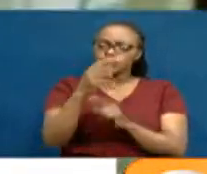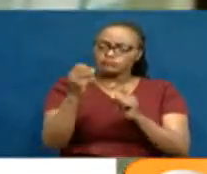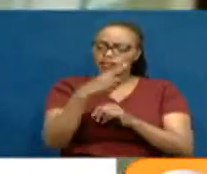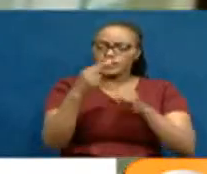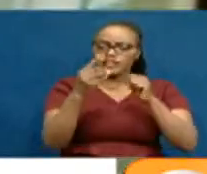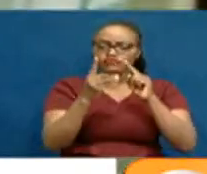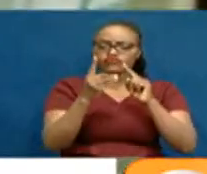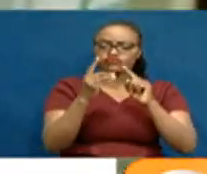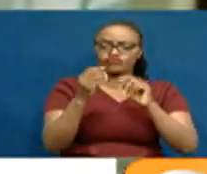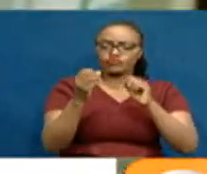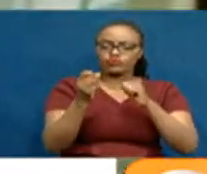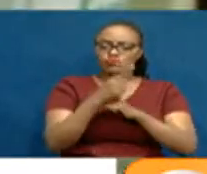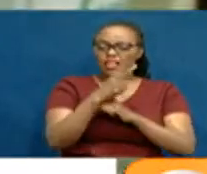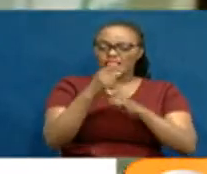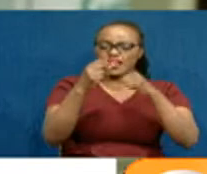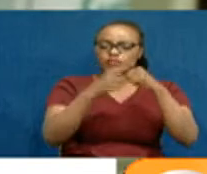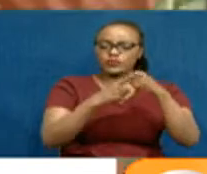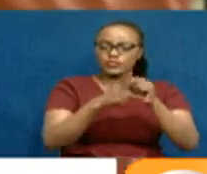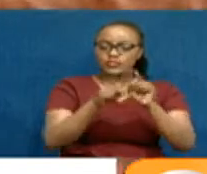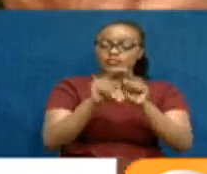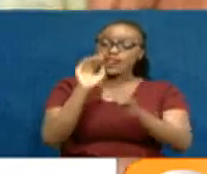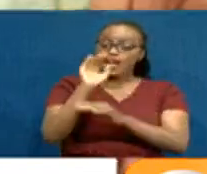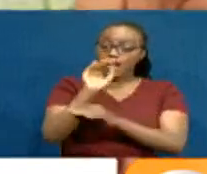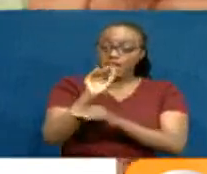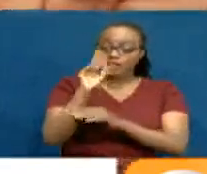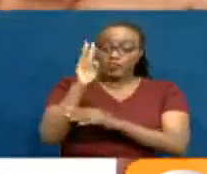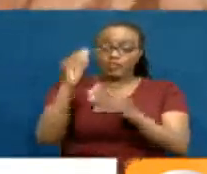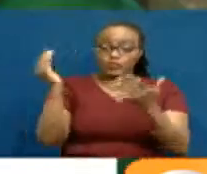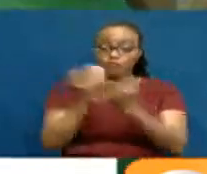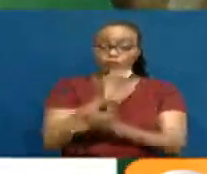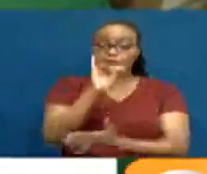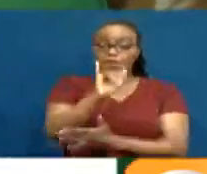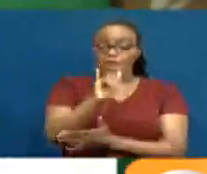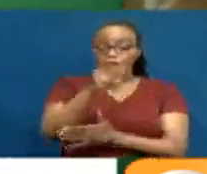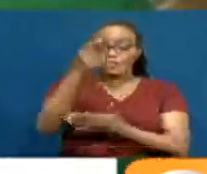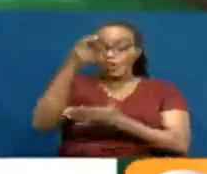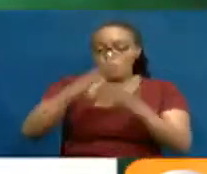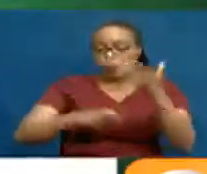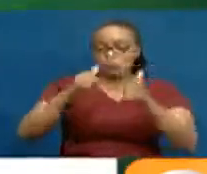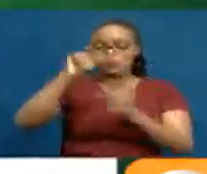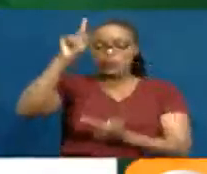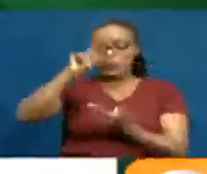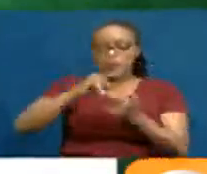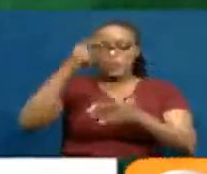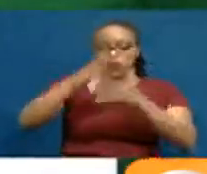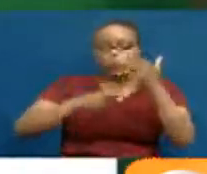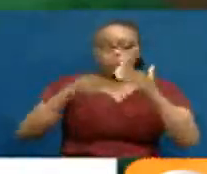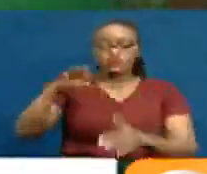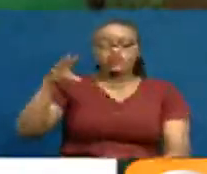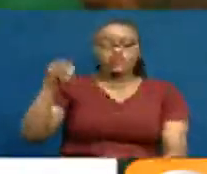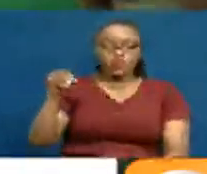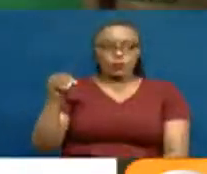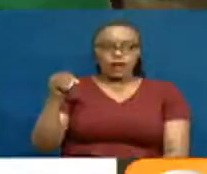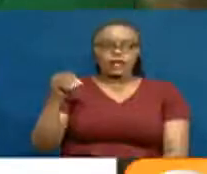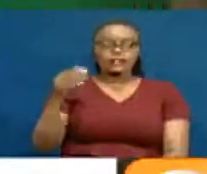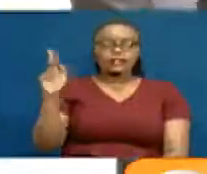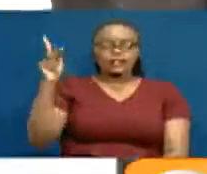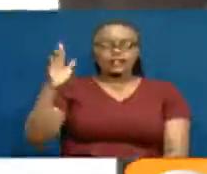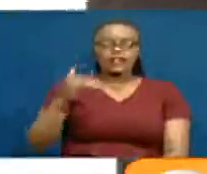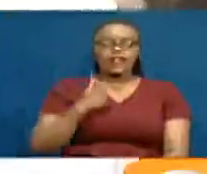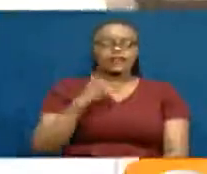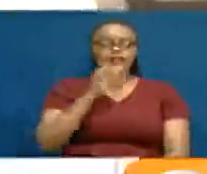alitangaza kuwa serikali itatoa agizo la kuondoa gharama hizi ambazo zitapunguza bei ya unga. Wakenya